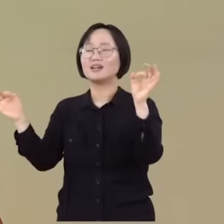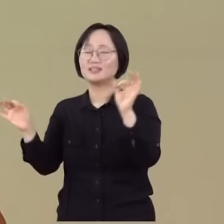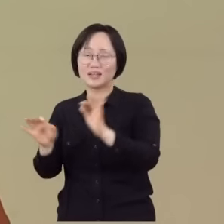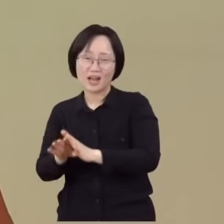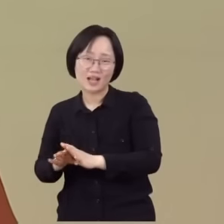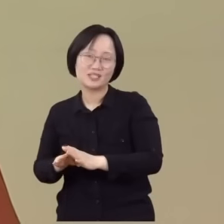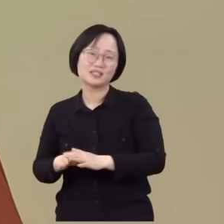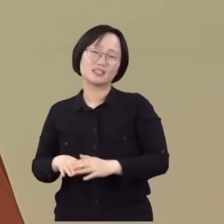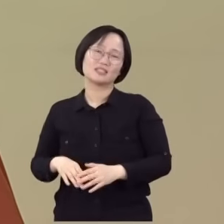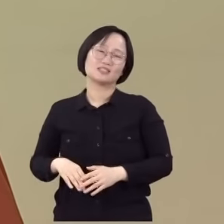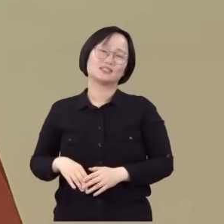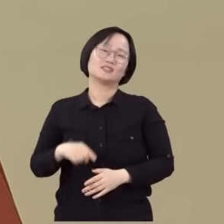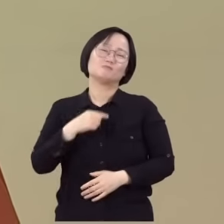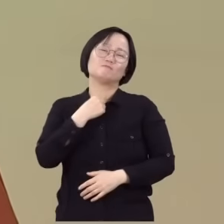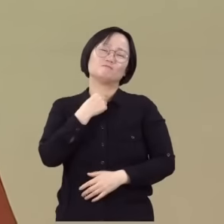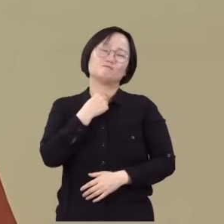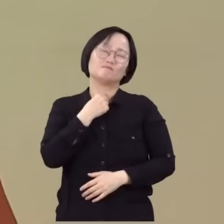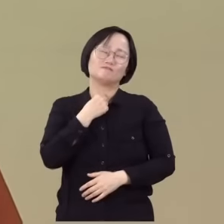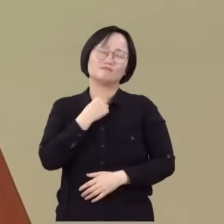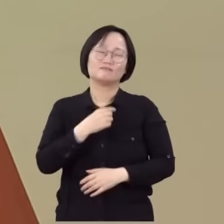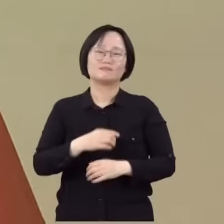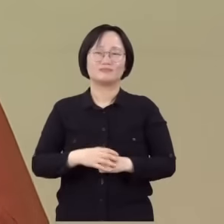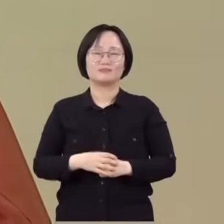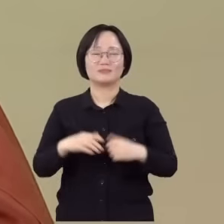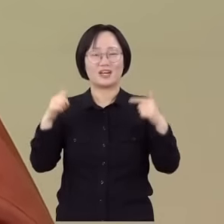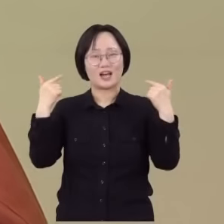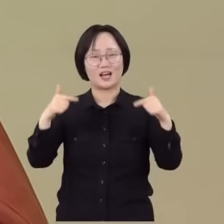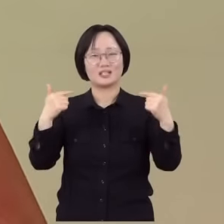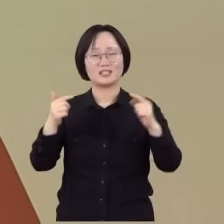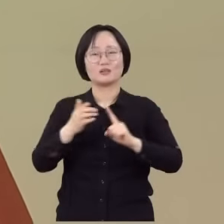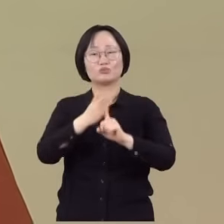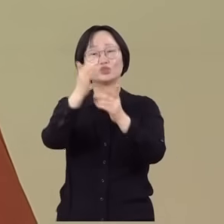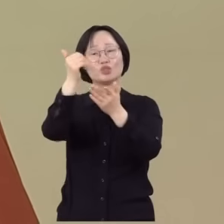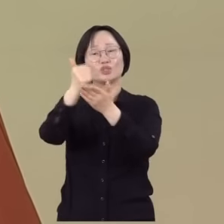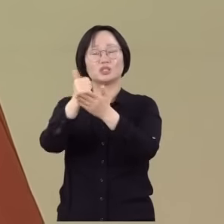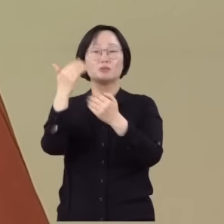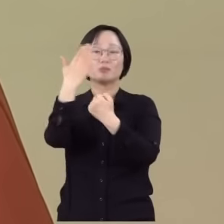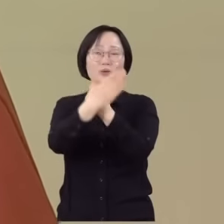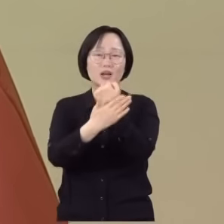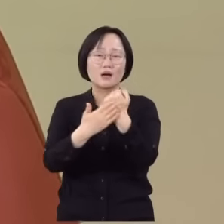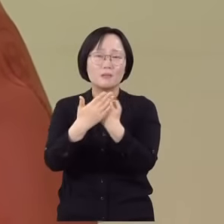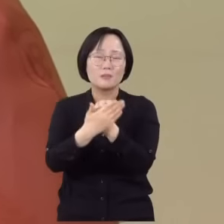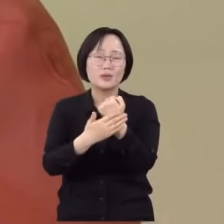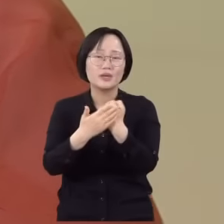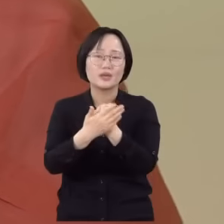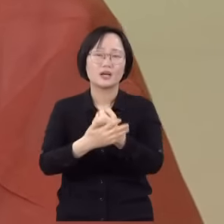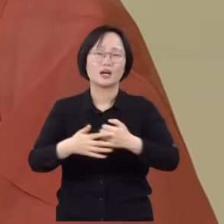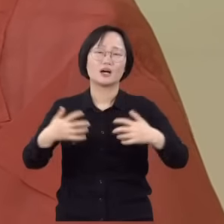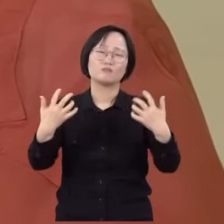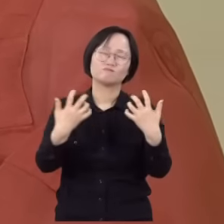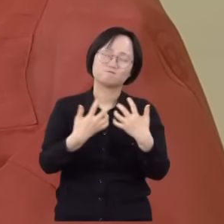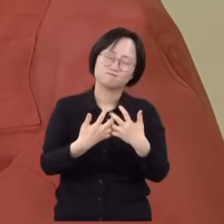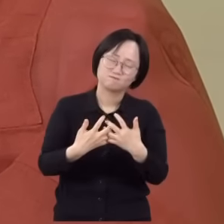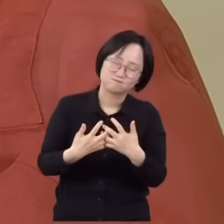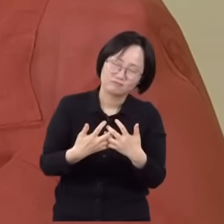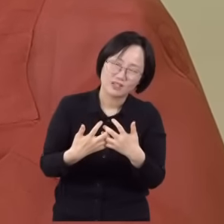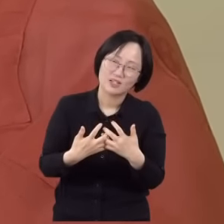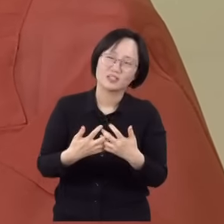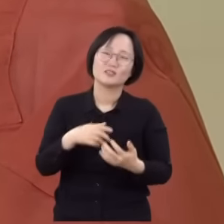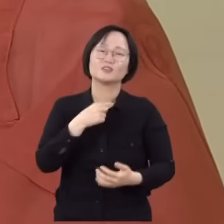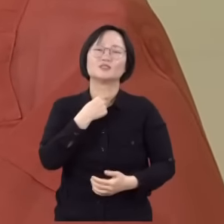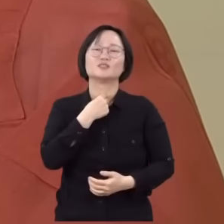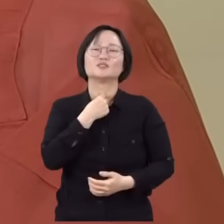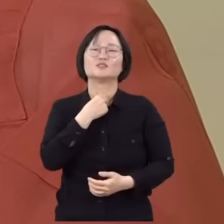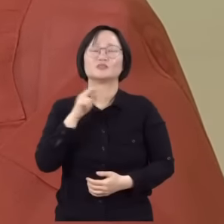불자님들 항상 부처님 가피가 가득 충만하기를 축원 드리는 바입니다